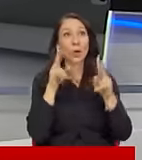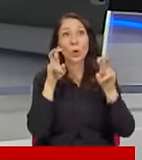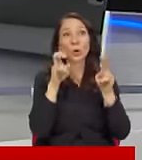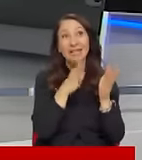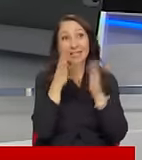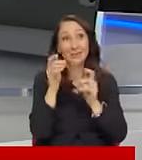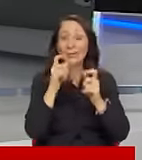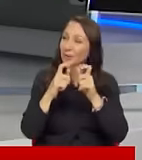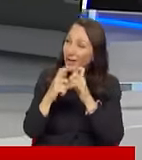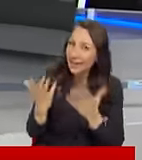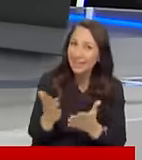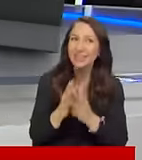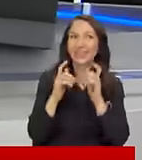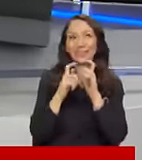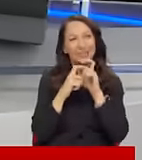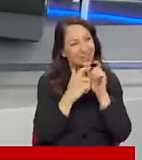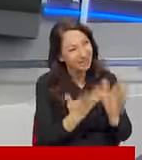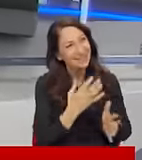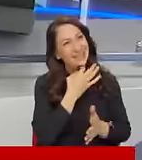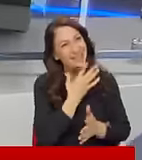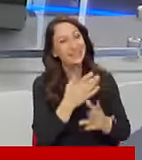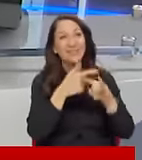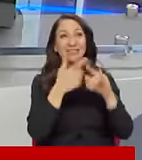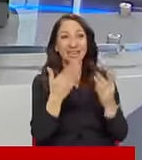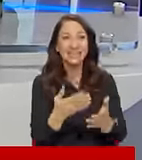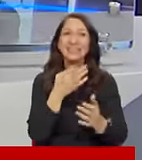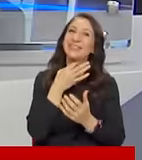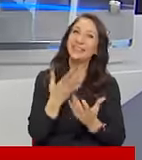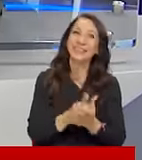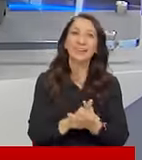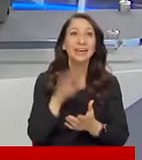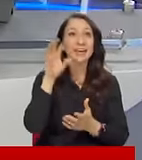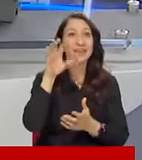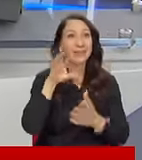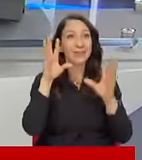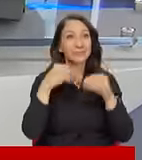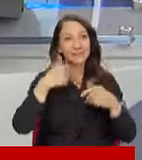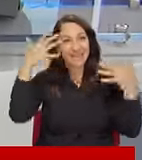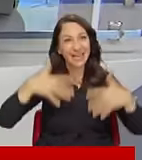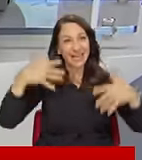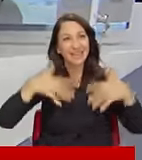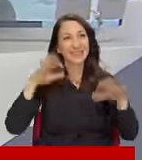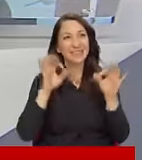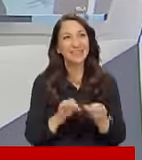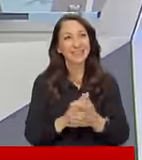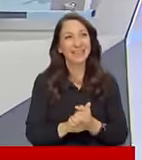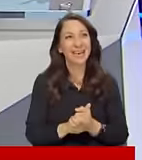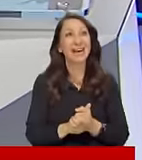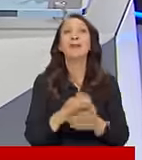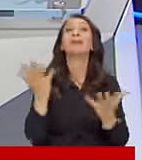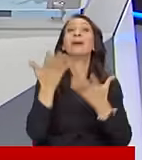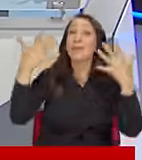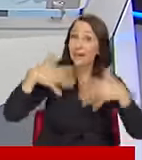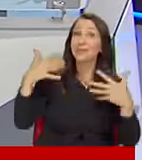geçiş yapacağız. Günaydın efendim. Günaydın. Nasılsınız? Teşekkür hoş ederim. Hoş geldiniz. Teşekkür ederim. Klimayı hoş buldum. Kapattınız, ben terlemeye başladım. Daha